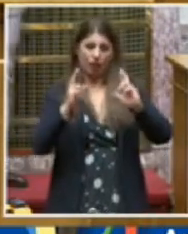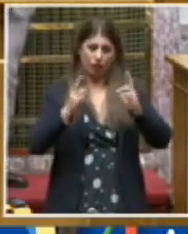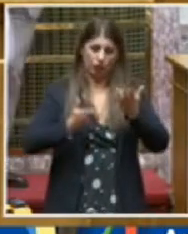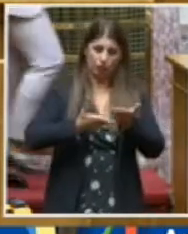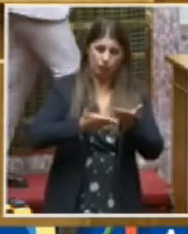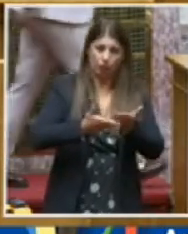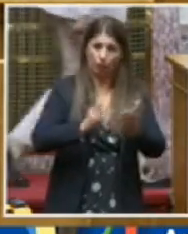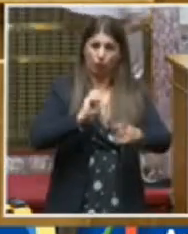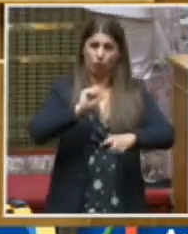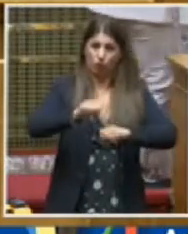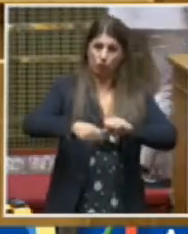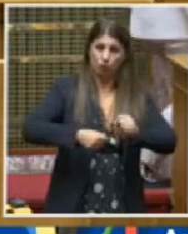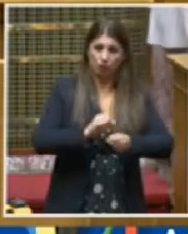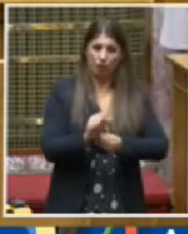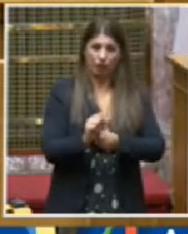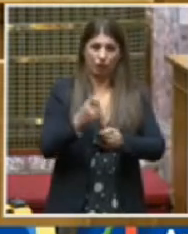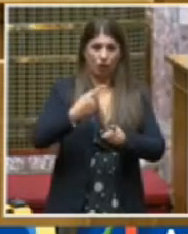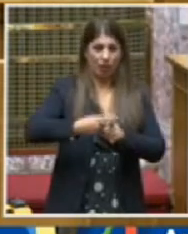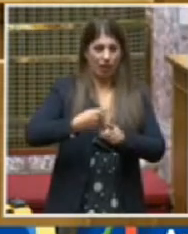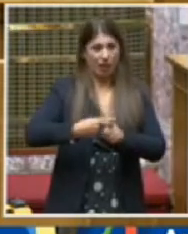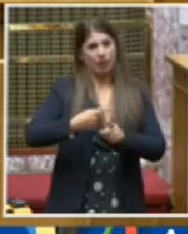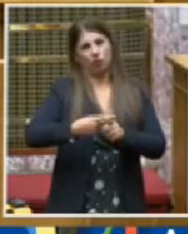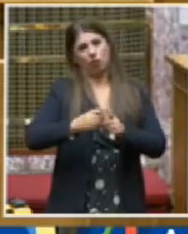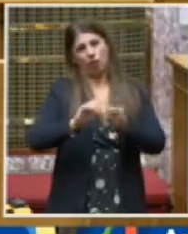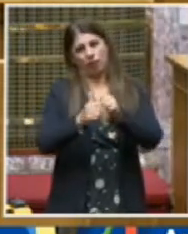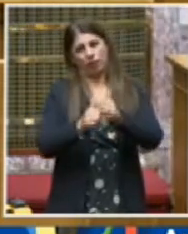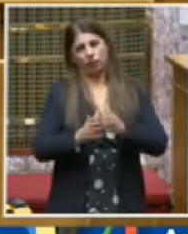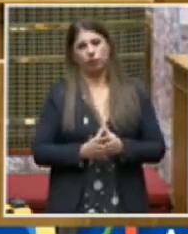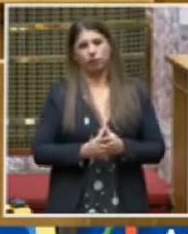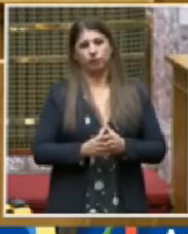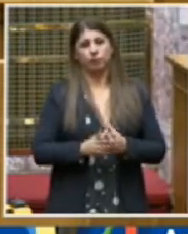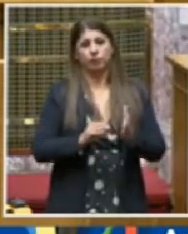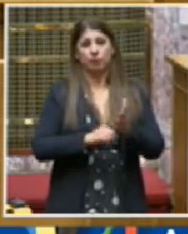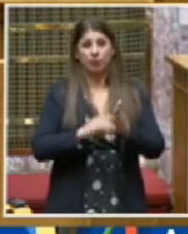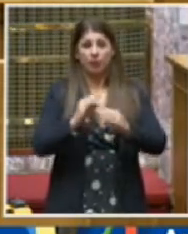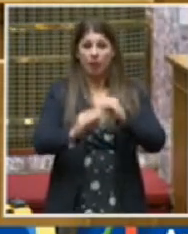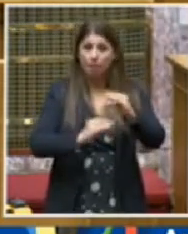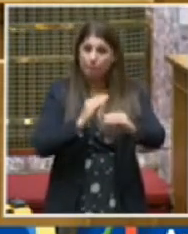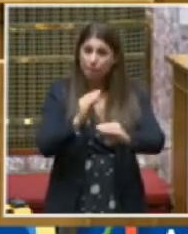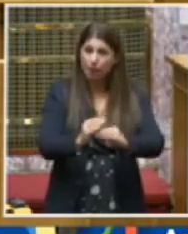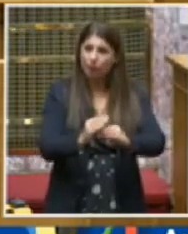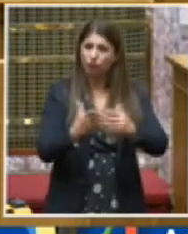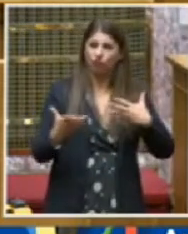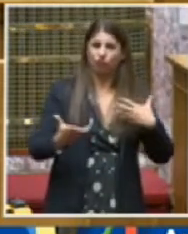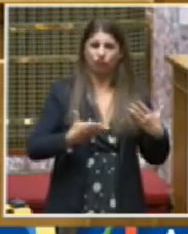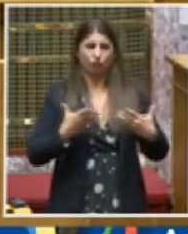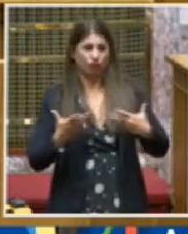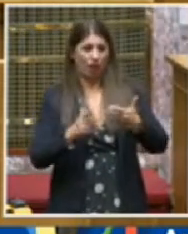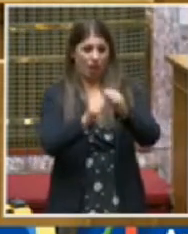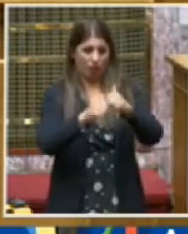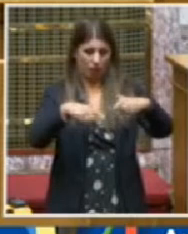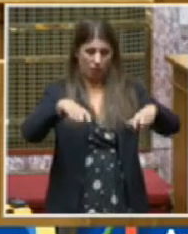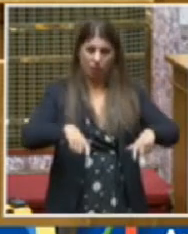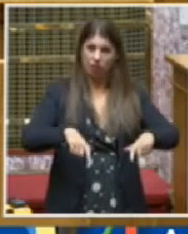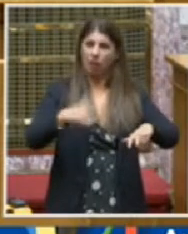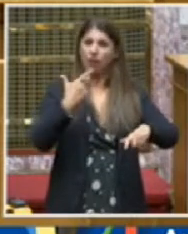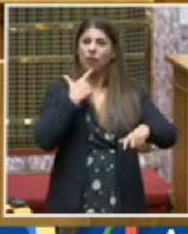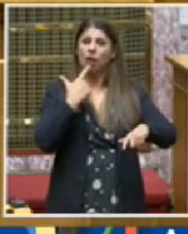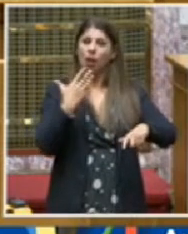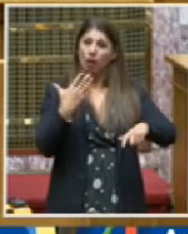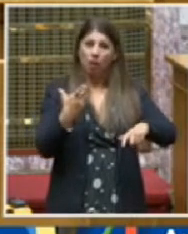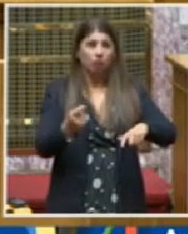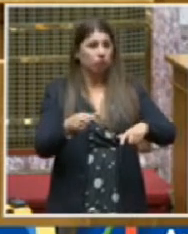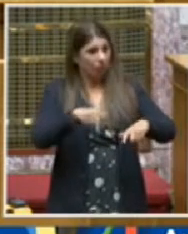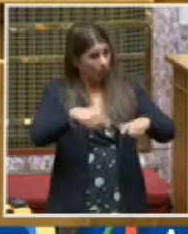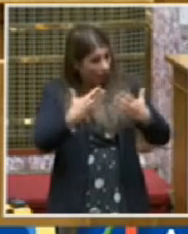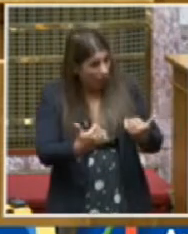της προσπάθειας των Ελλήνων αθλητών. Πρέπει να επενδύσουμε σε σύγχρονες αθλητικές εγκαταστάσεις, να αναβαθμίσουμε τις